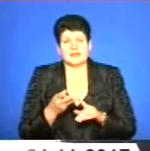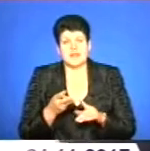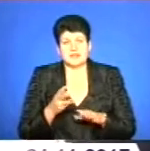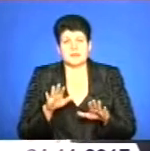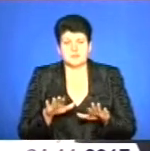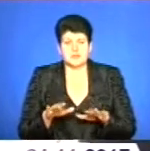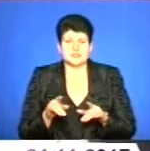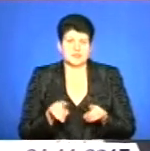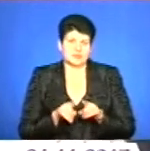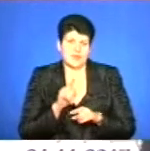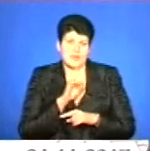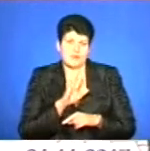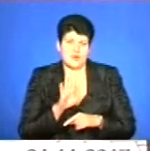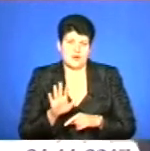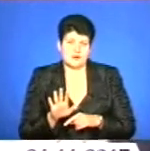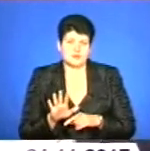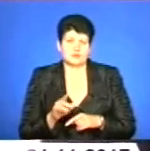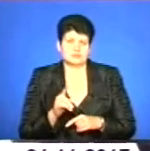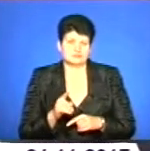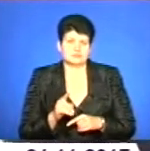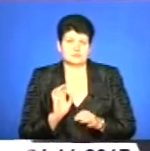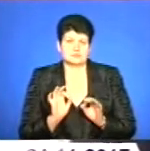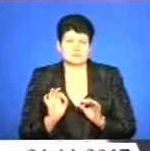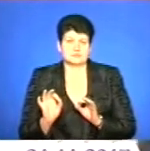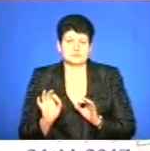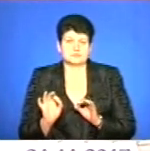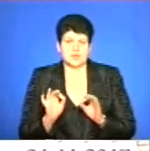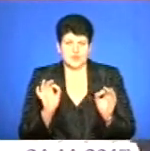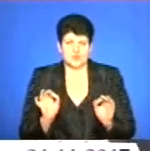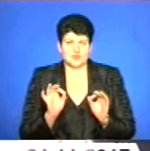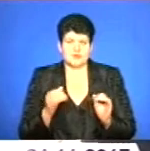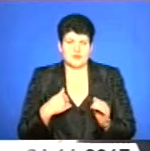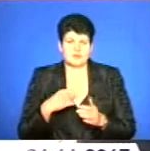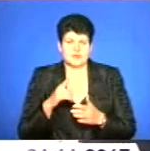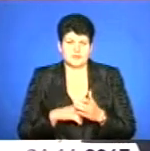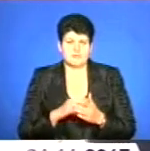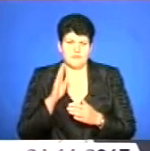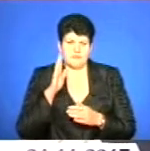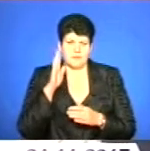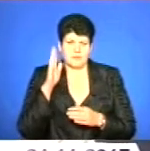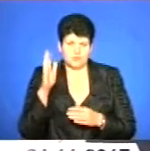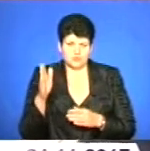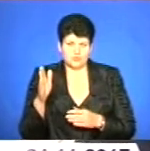чемпіонаті світу – це теж непогано, досить непогано. Ну нічого, я сподіваюся,